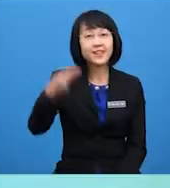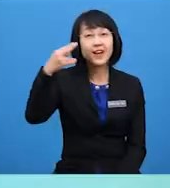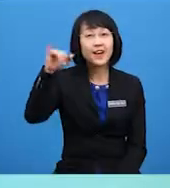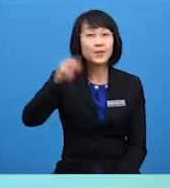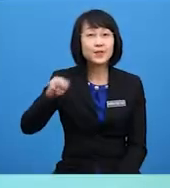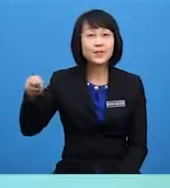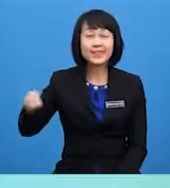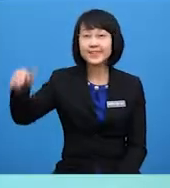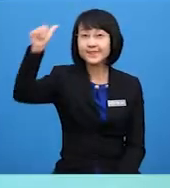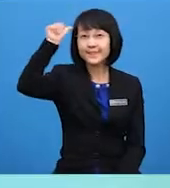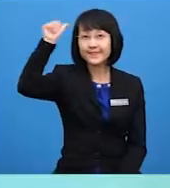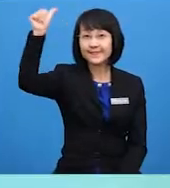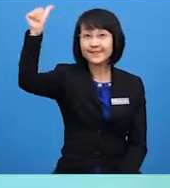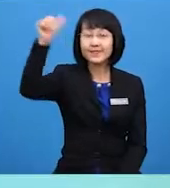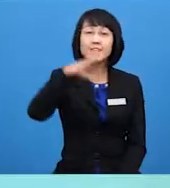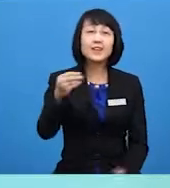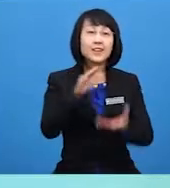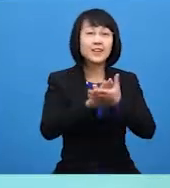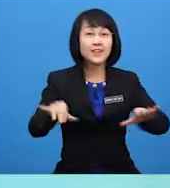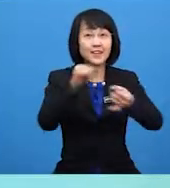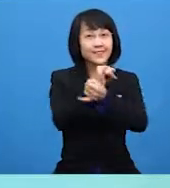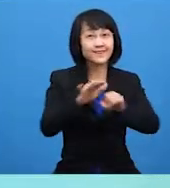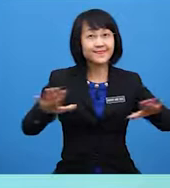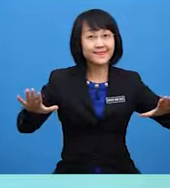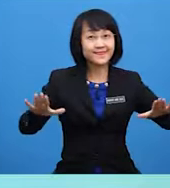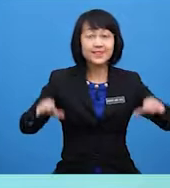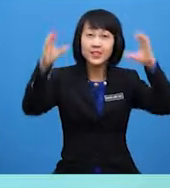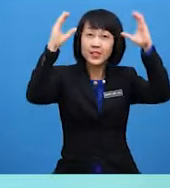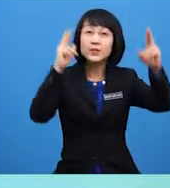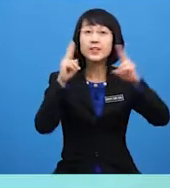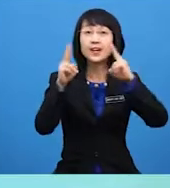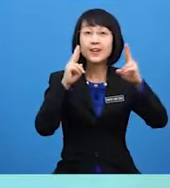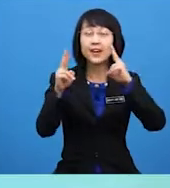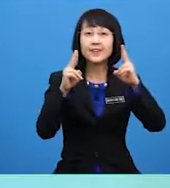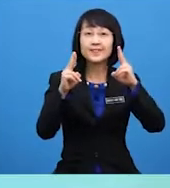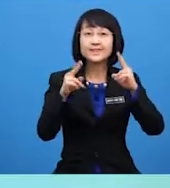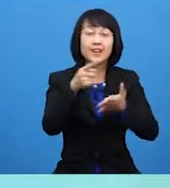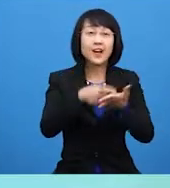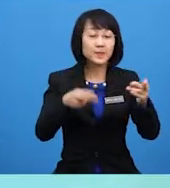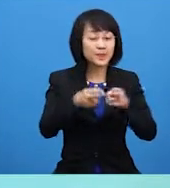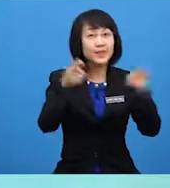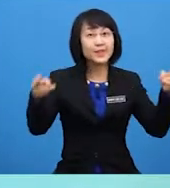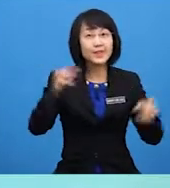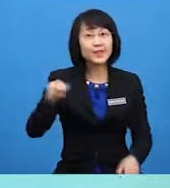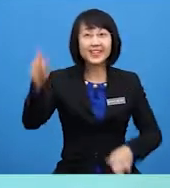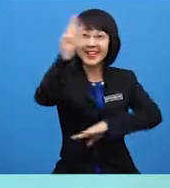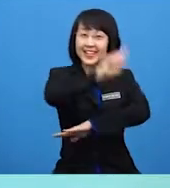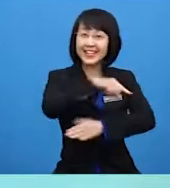murid-murid. Assalamualaikum dan selamat sejahtera cikgu ucapkan. Apa khabar murid-murid hari